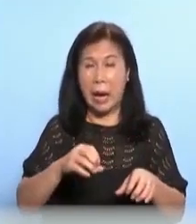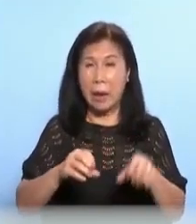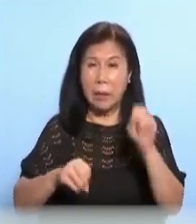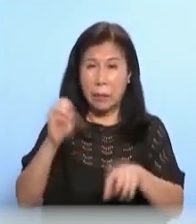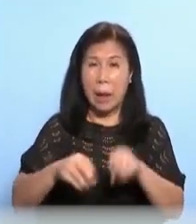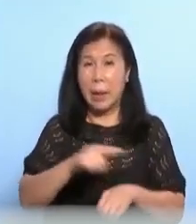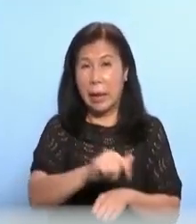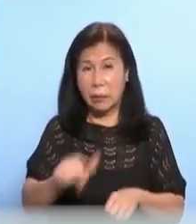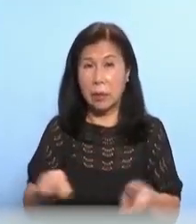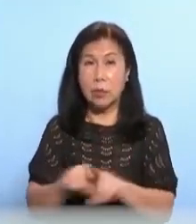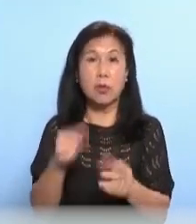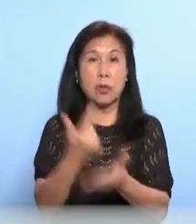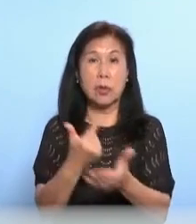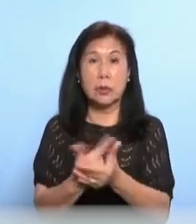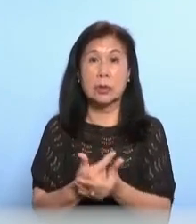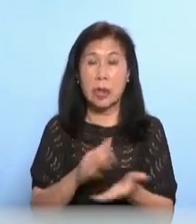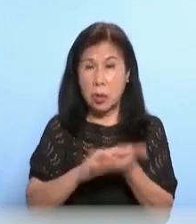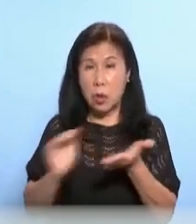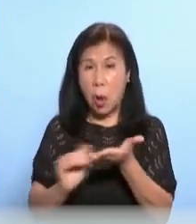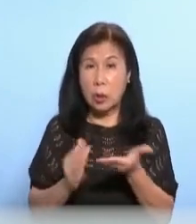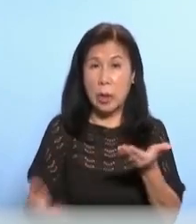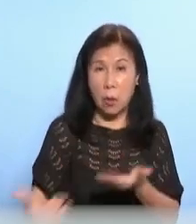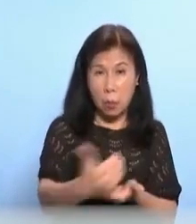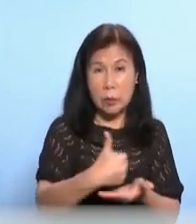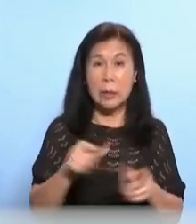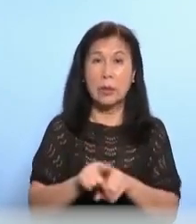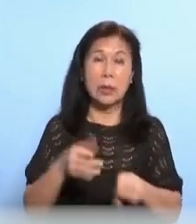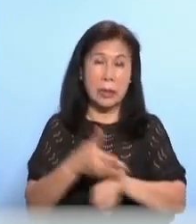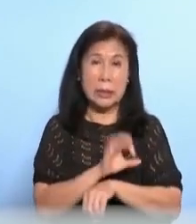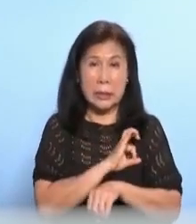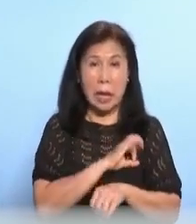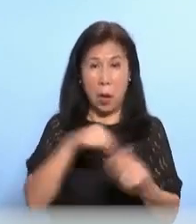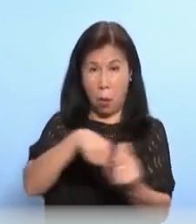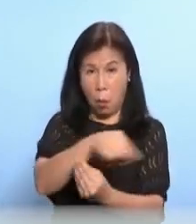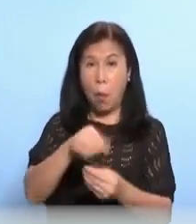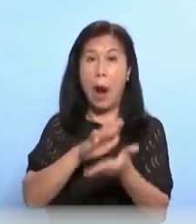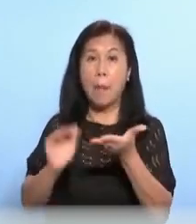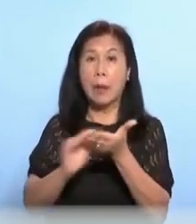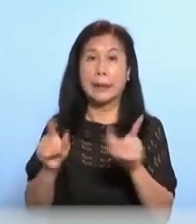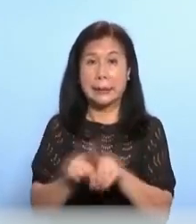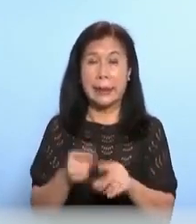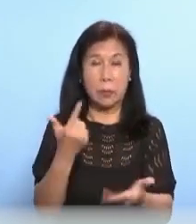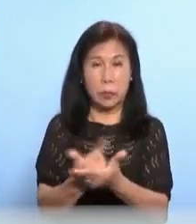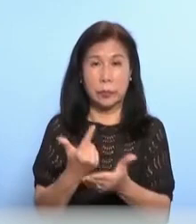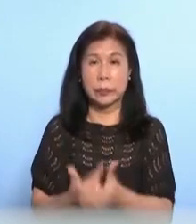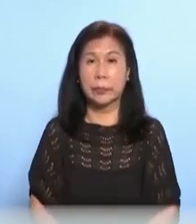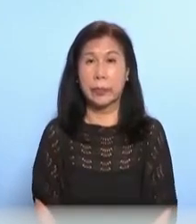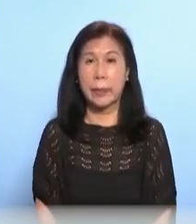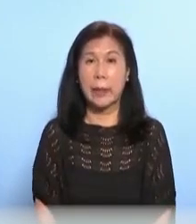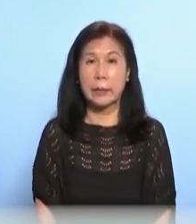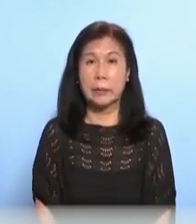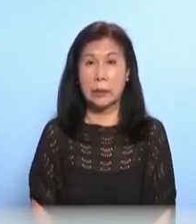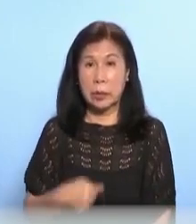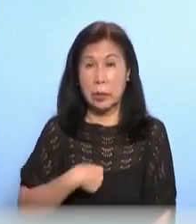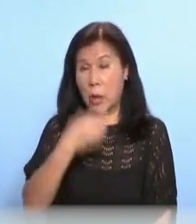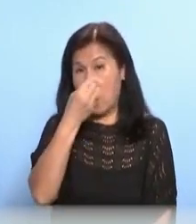嘅。而源頭減廢啊、乾淨回收啊，對整個社會嘅環境生態嘅未來發展咧，都係非常之重要。尤其是咧，